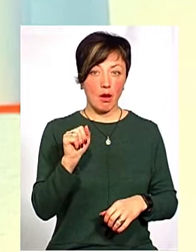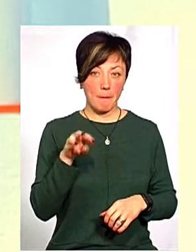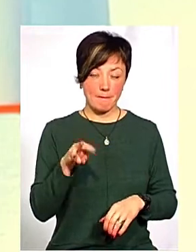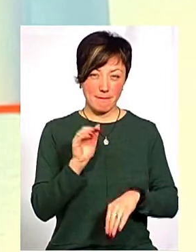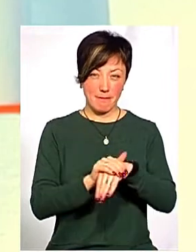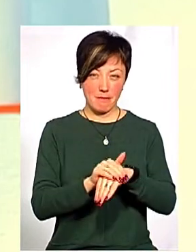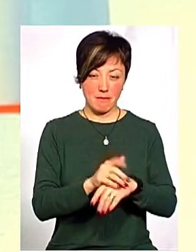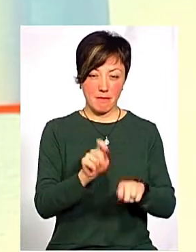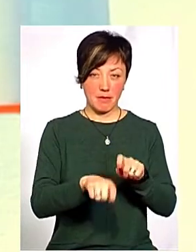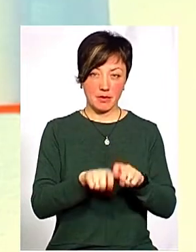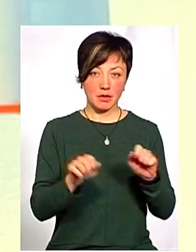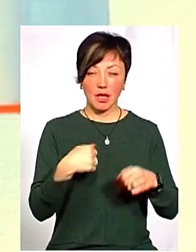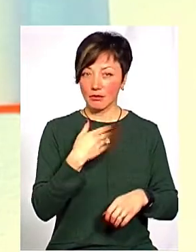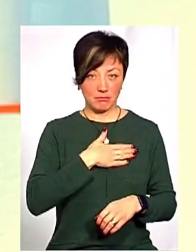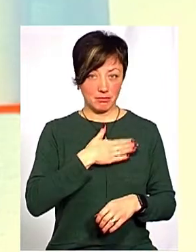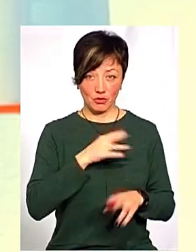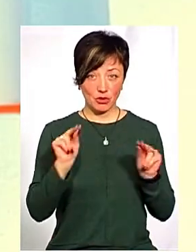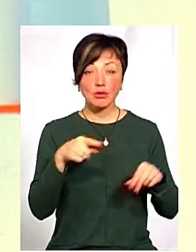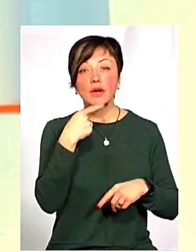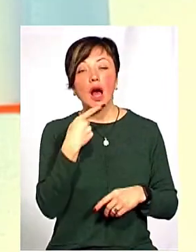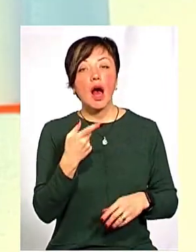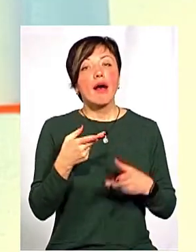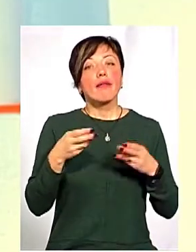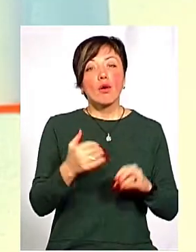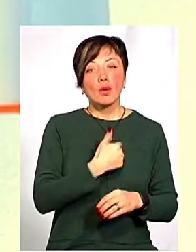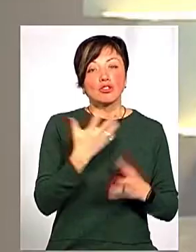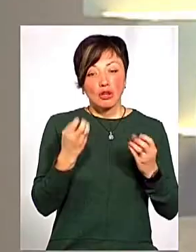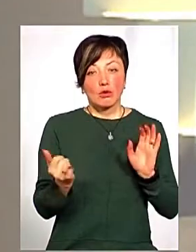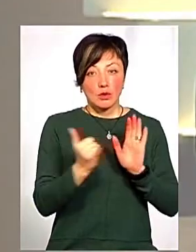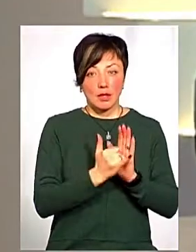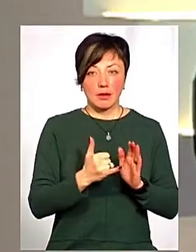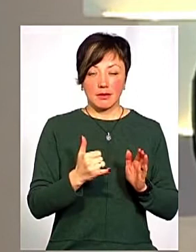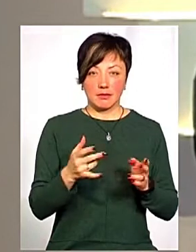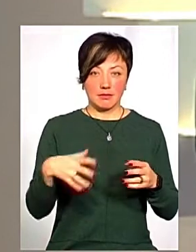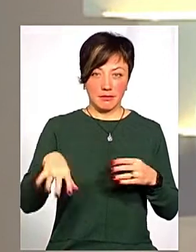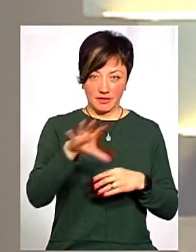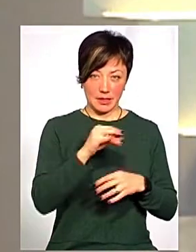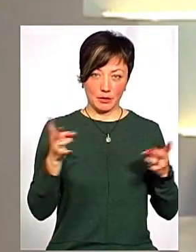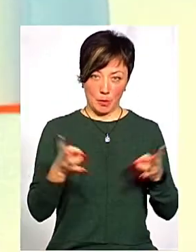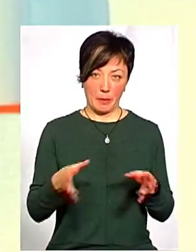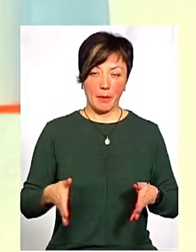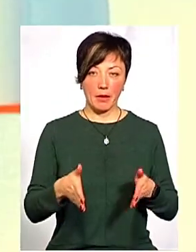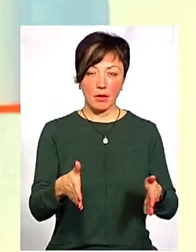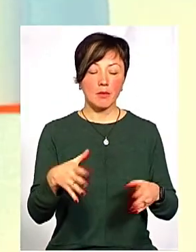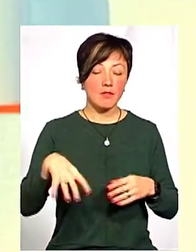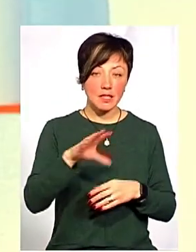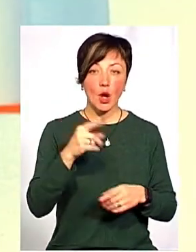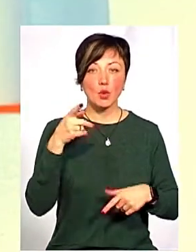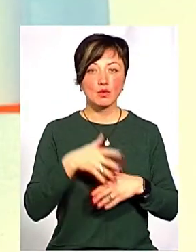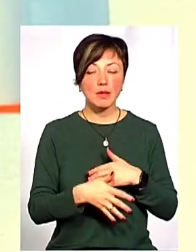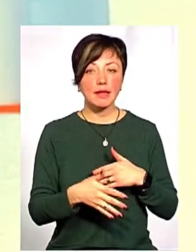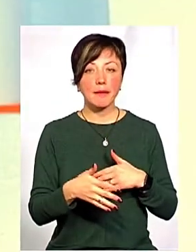От, говорю від щирого серця. Да? От де б хотіли, щоб вони ще стояли? От на тих ділянках, де не стоять? По всім дорогам.